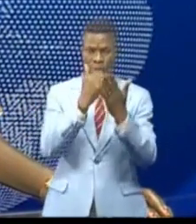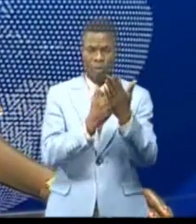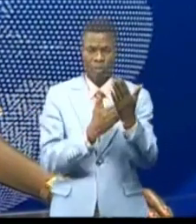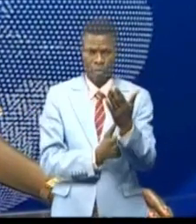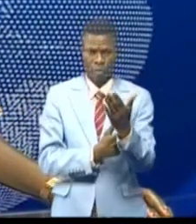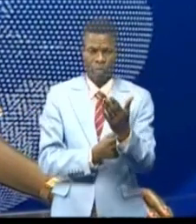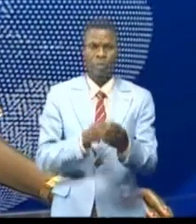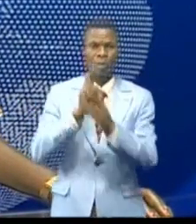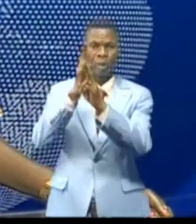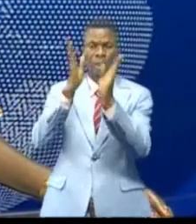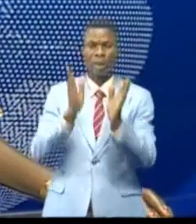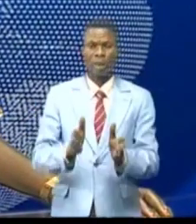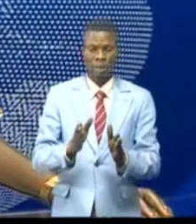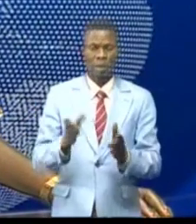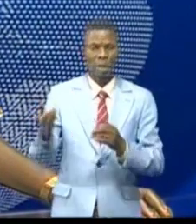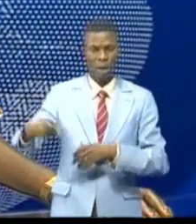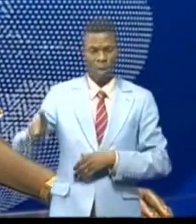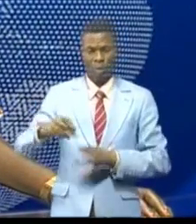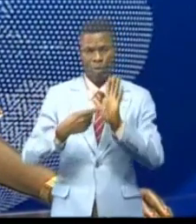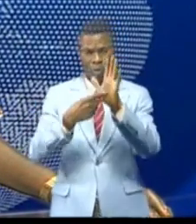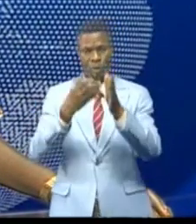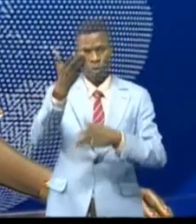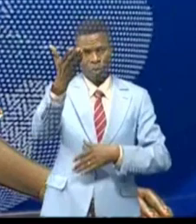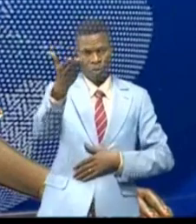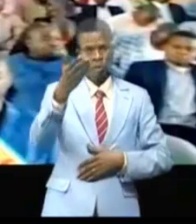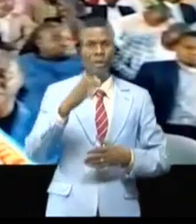Nos reporters à travers les provinces nous le présentent.